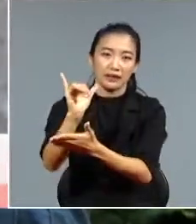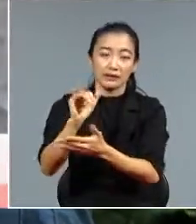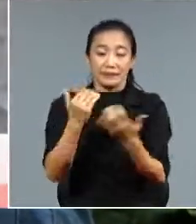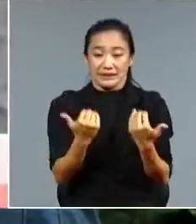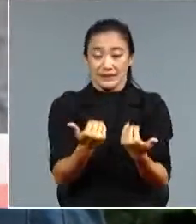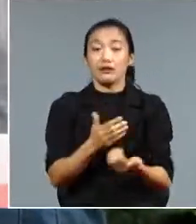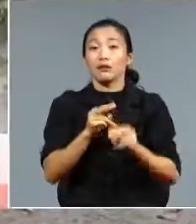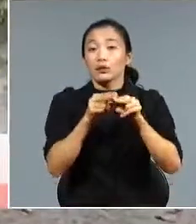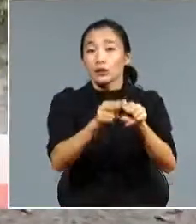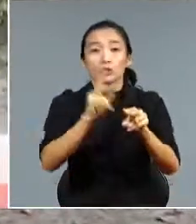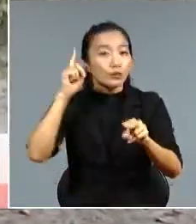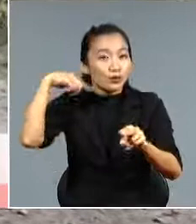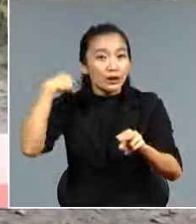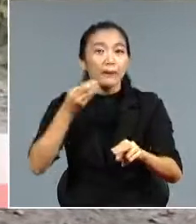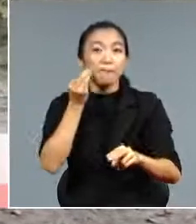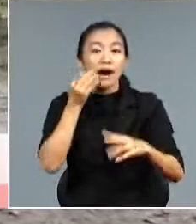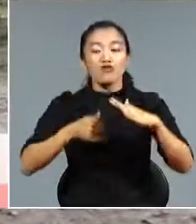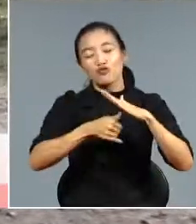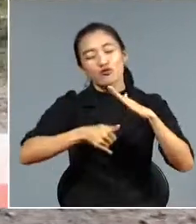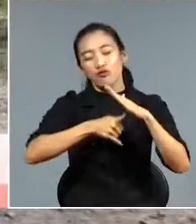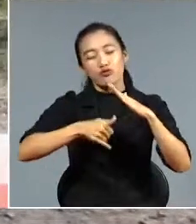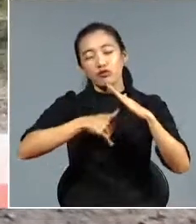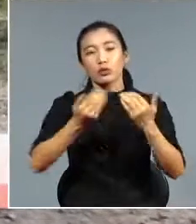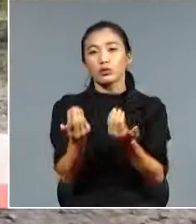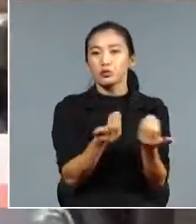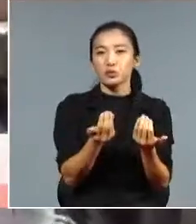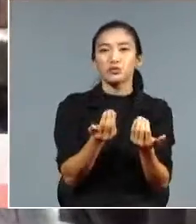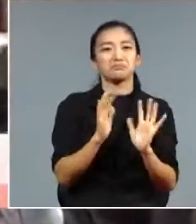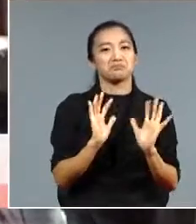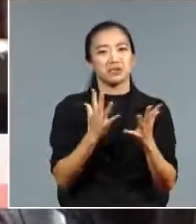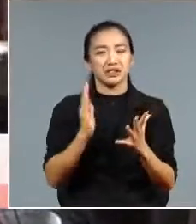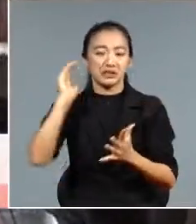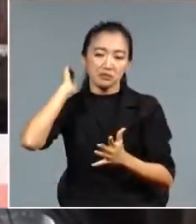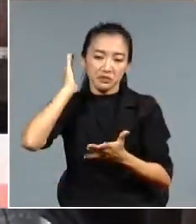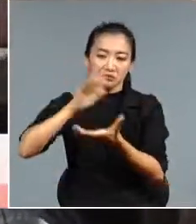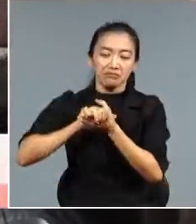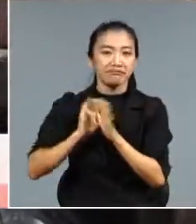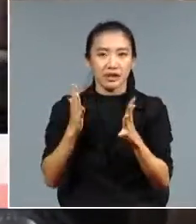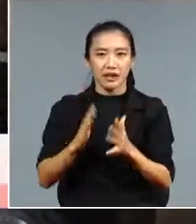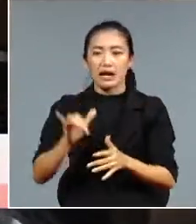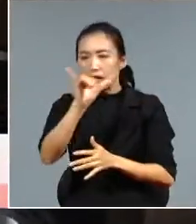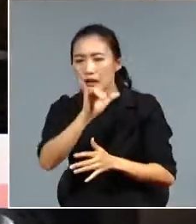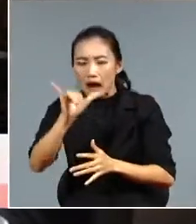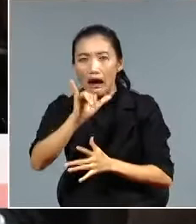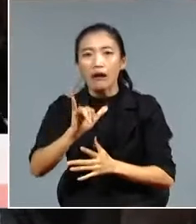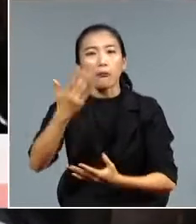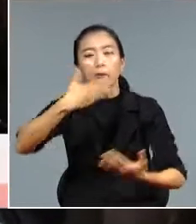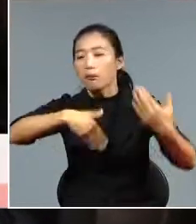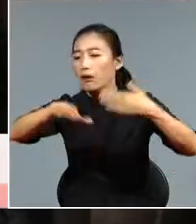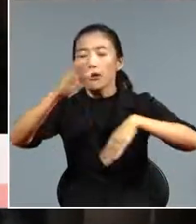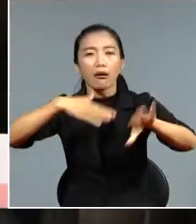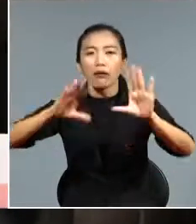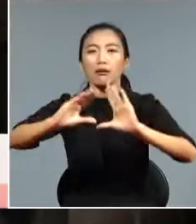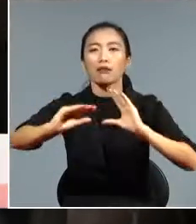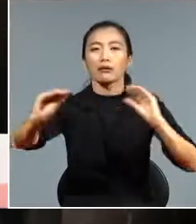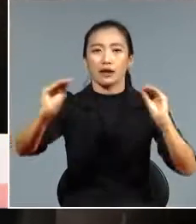ไม่มีลูกไม่มีสามีส่วนญาติพี่น้องนะครับไปมีครอบครัวอยู่ที่ต่างจังหวัดไม่ค่อยได้ติดต่อกันหลังเรื่องราวของป้าแกนเป็นข่าวออก